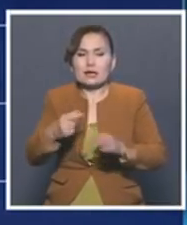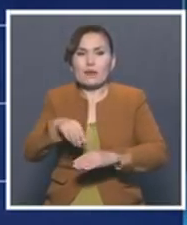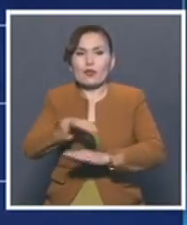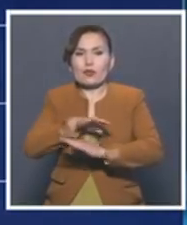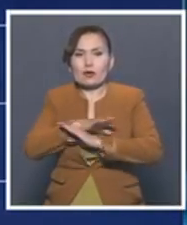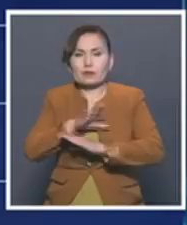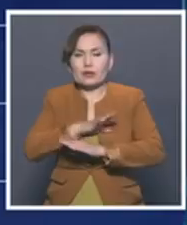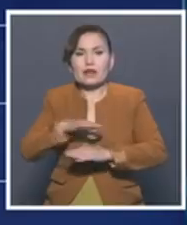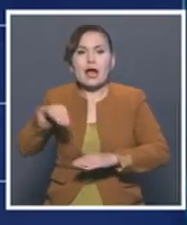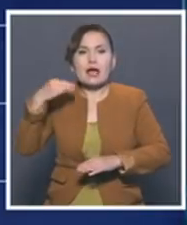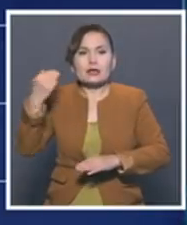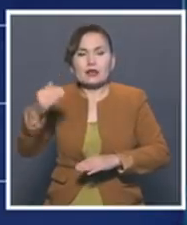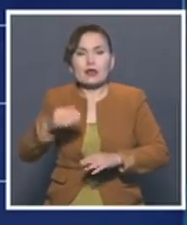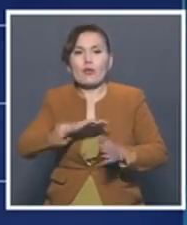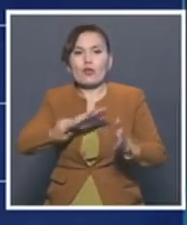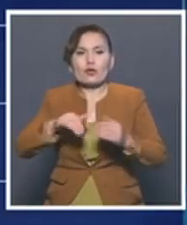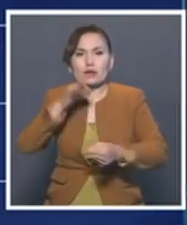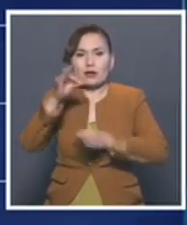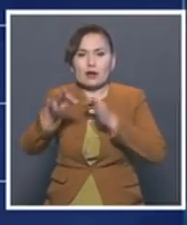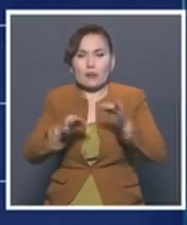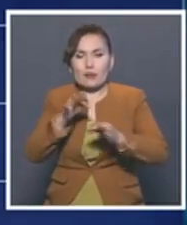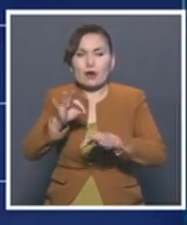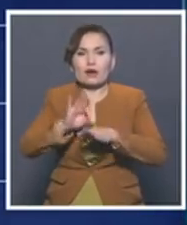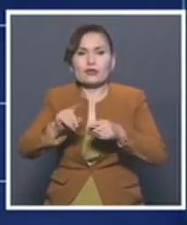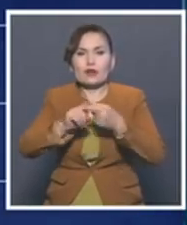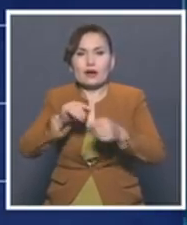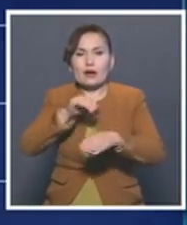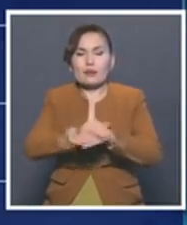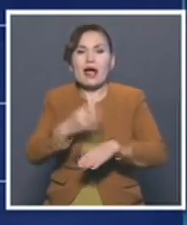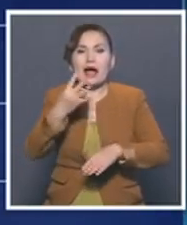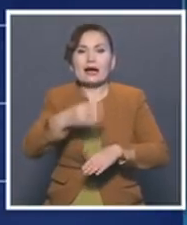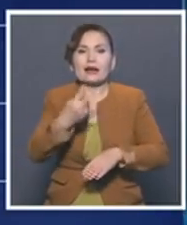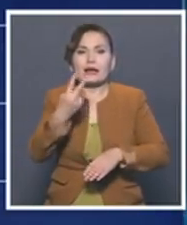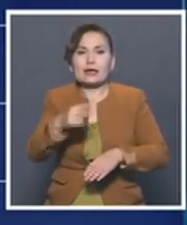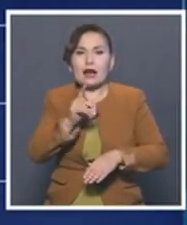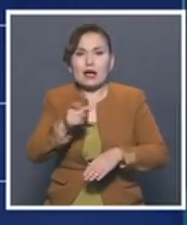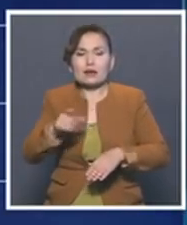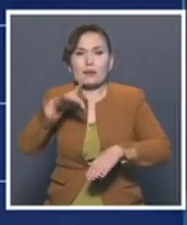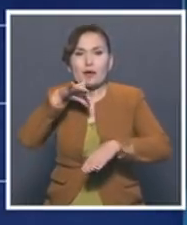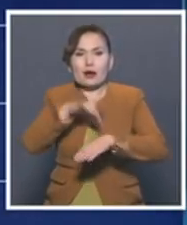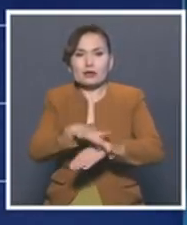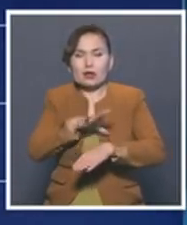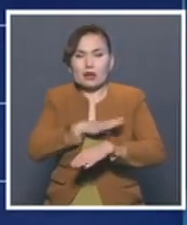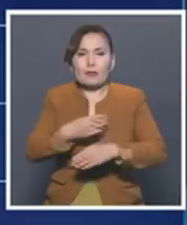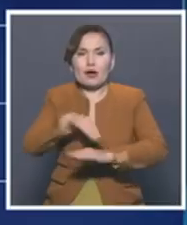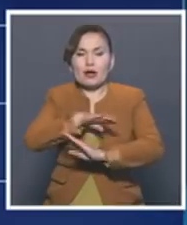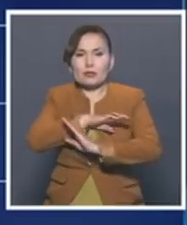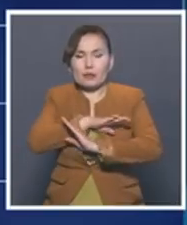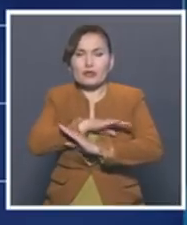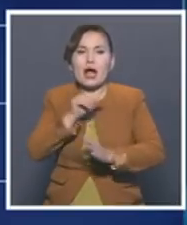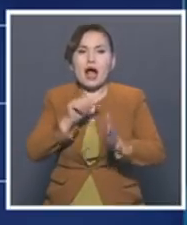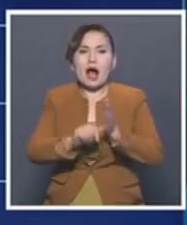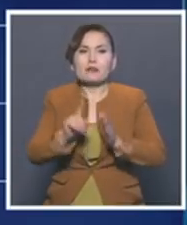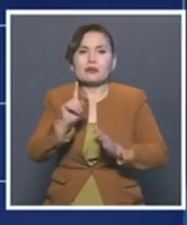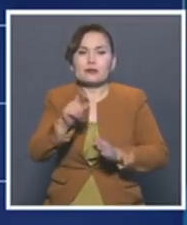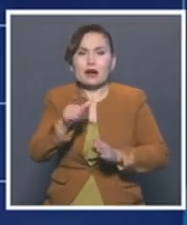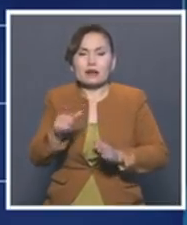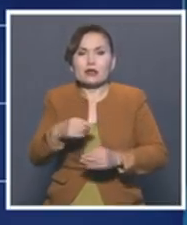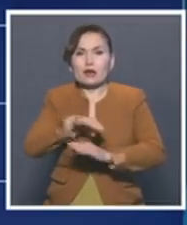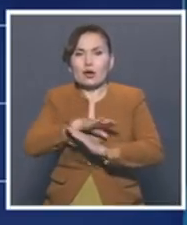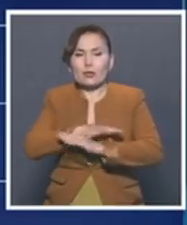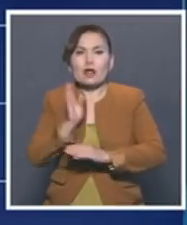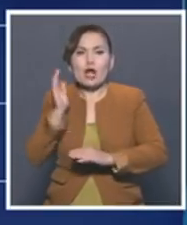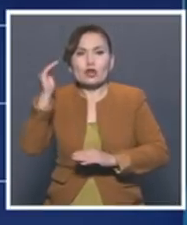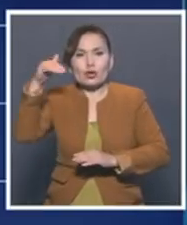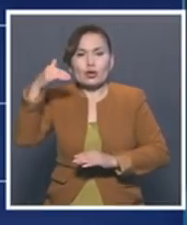тәсілім еткен. Тәжікстанда өткен тәулікте COVID-19 вирусы 42 адамнан анықталып, құрбандар саны 61-ге жетті.